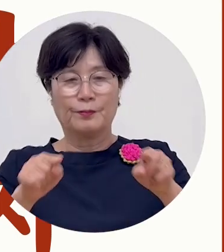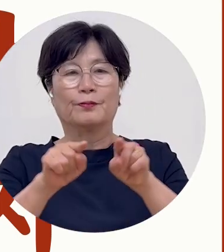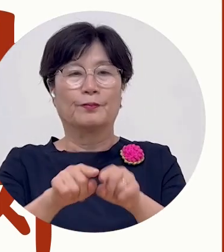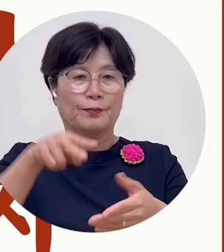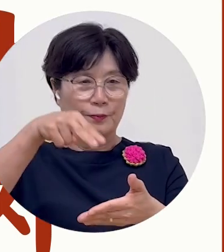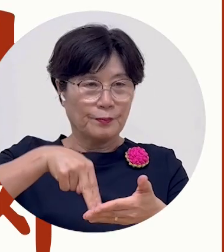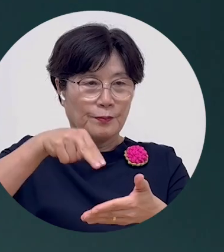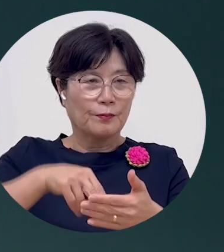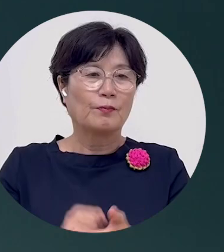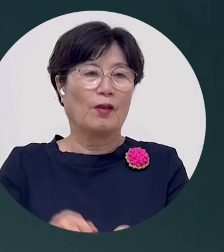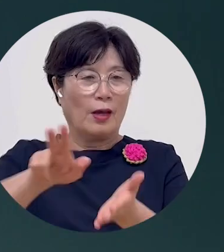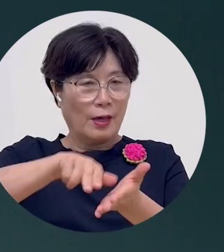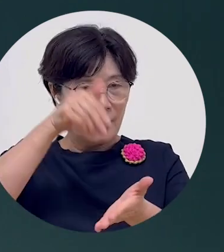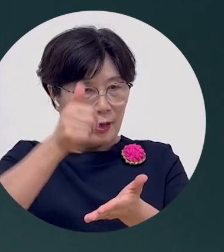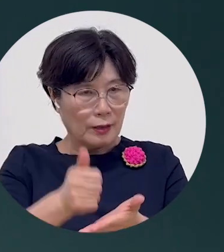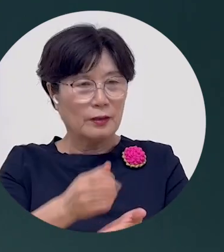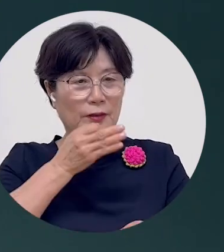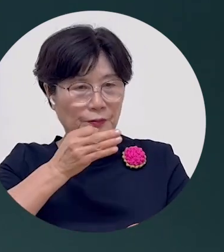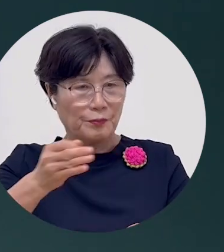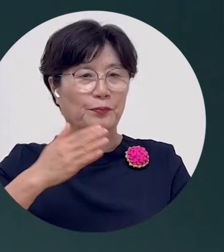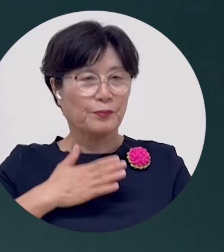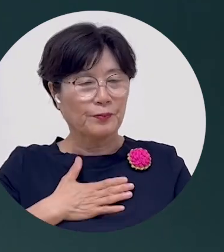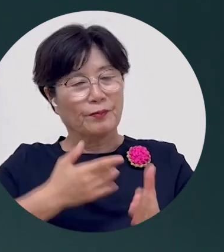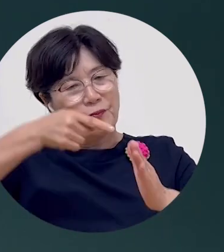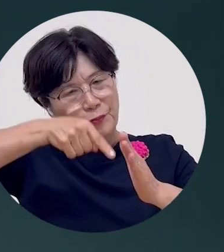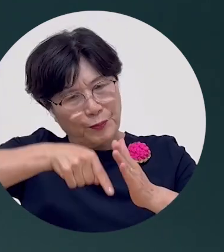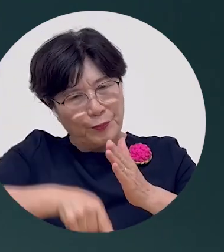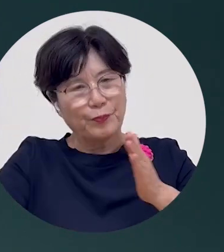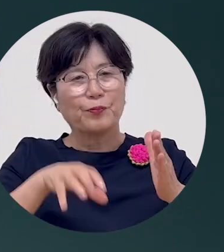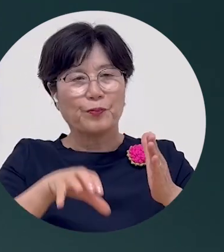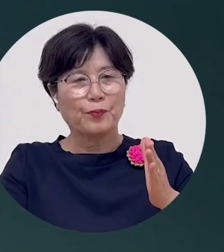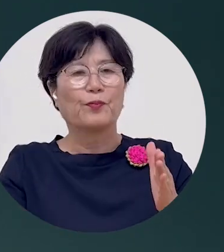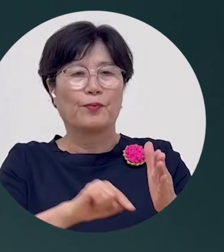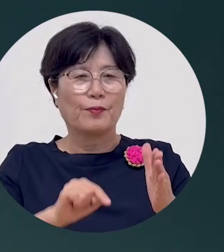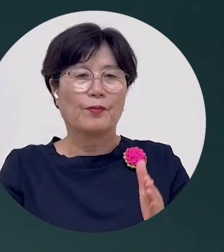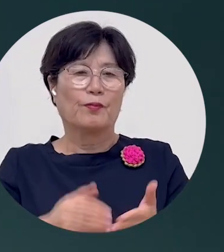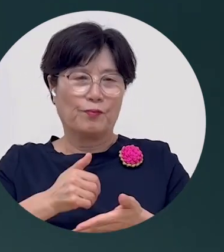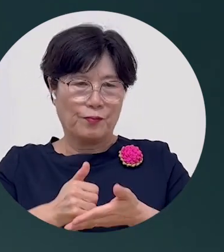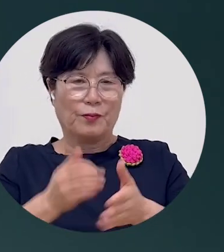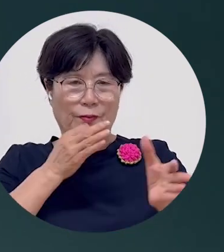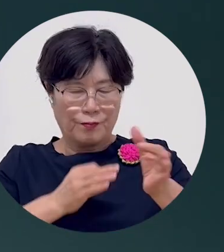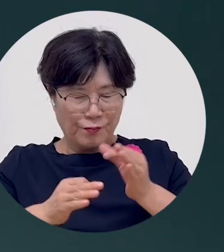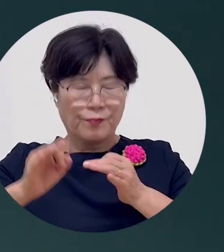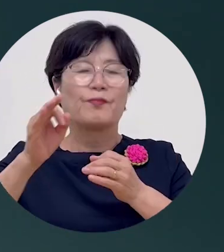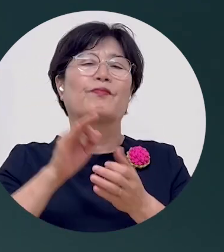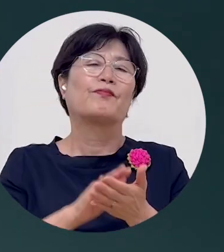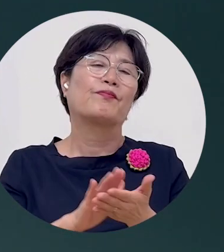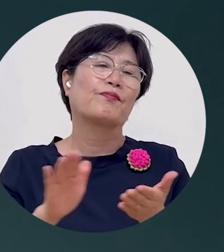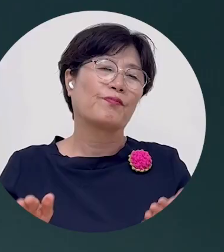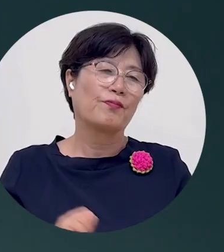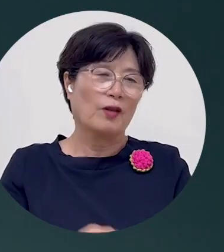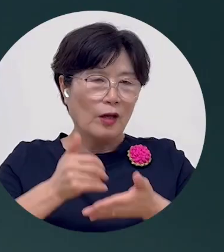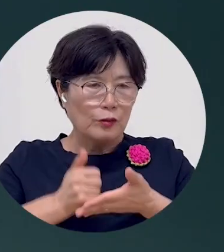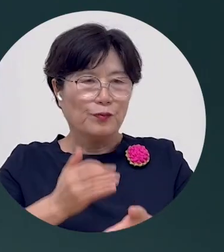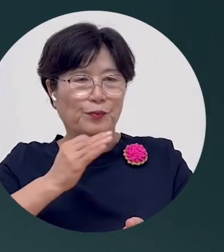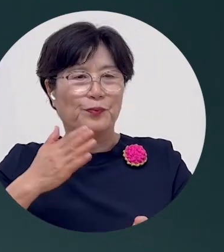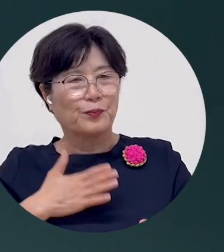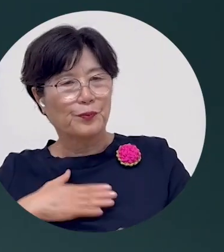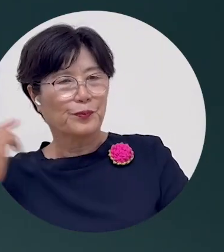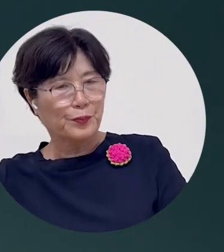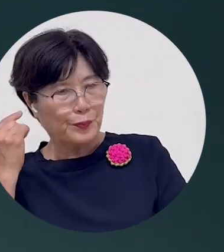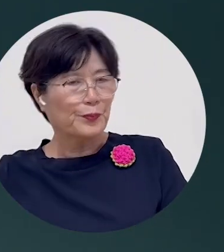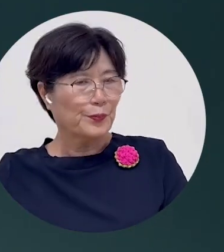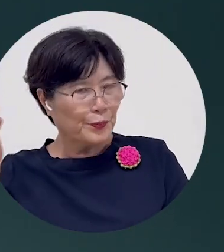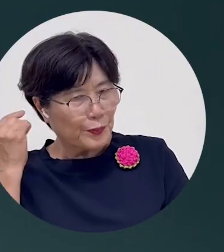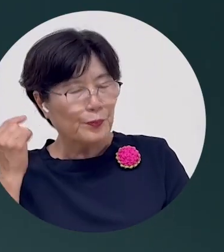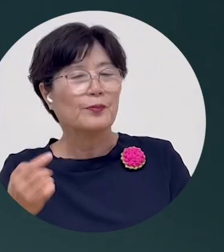같이 읽겠습니다. 여호와여, 내가 깊은 곳에서 주께 부르짖었나이다. 주여,